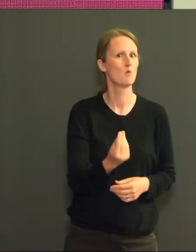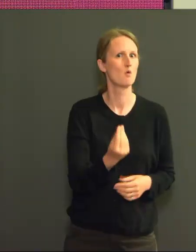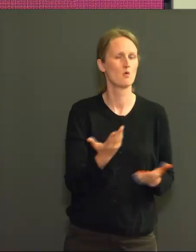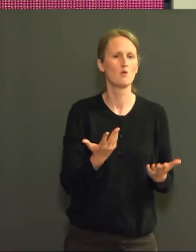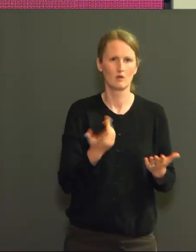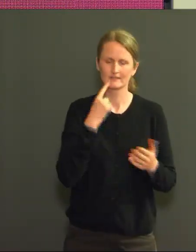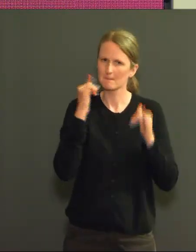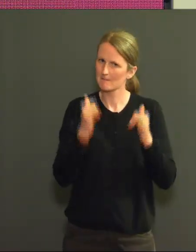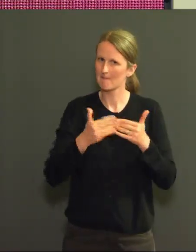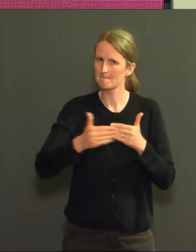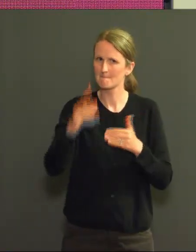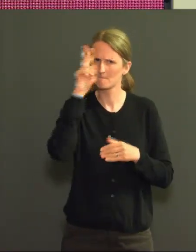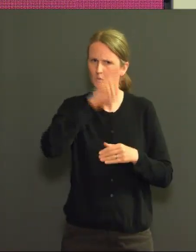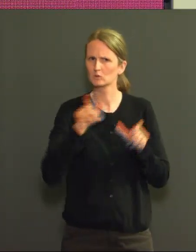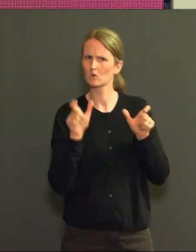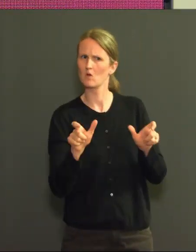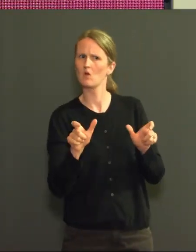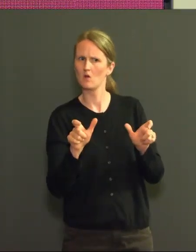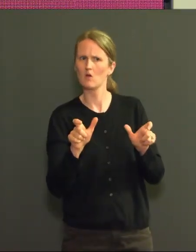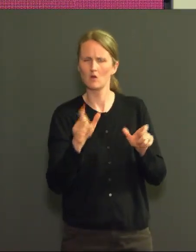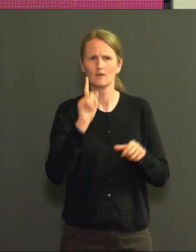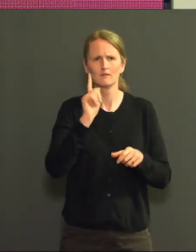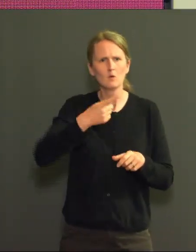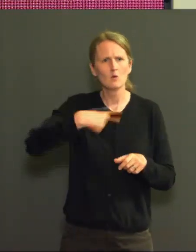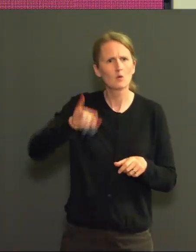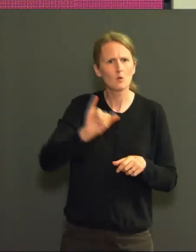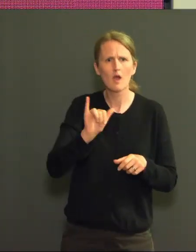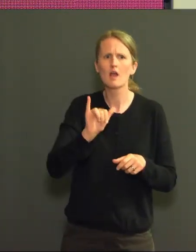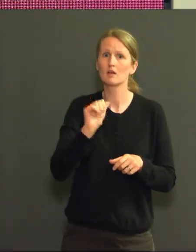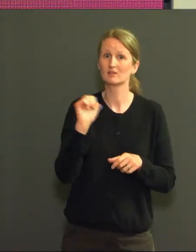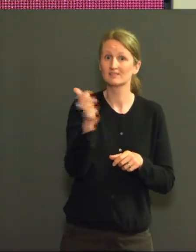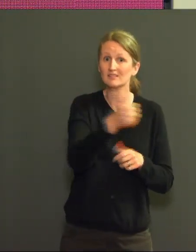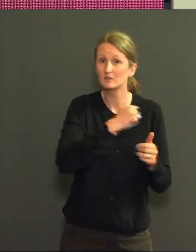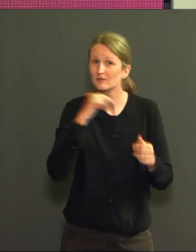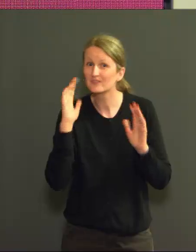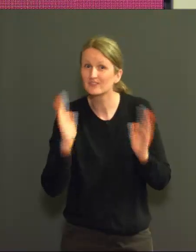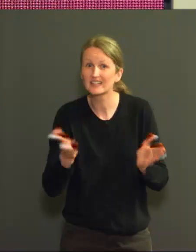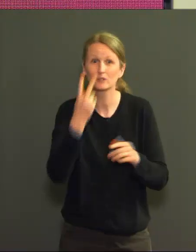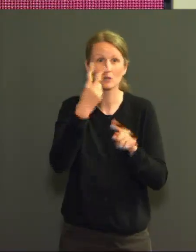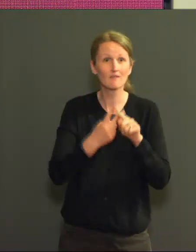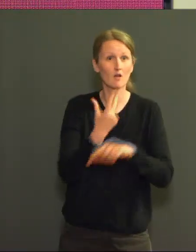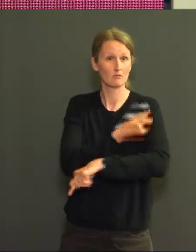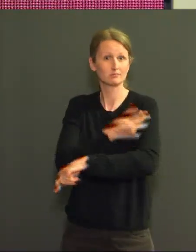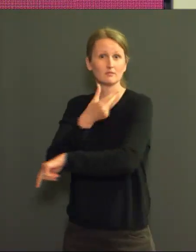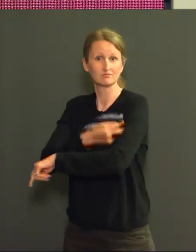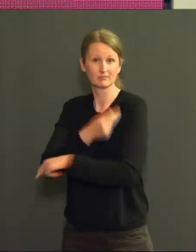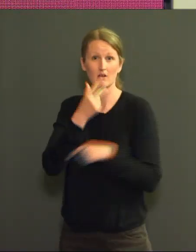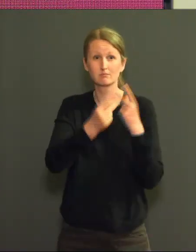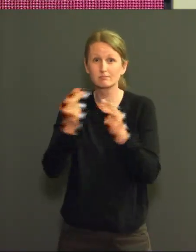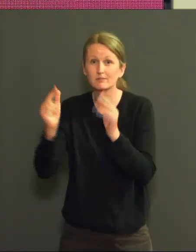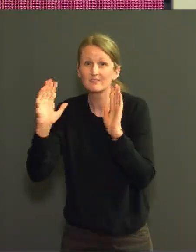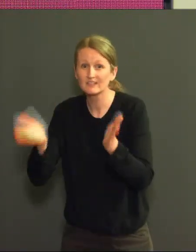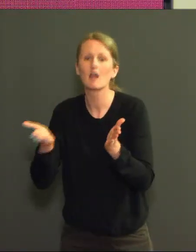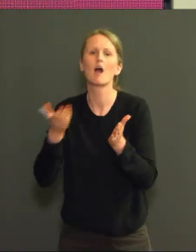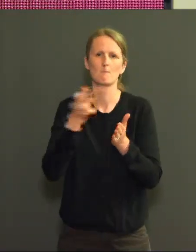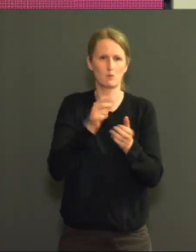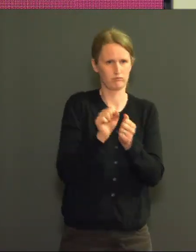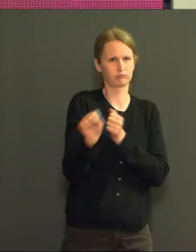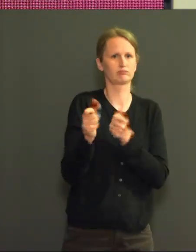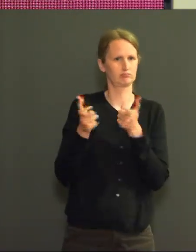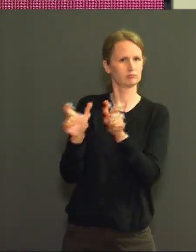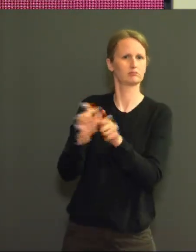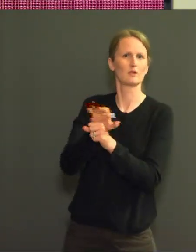schéma complet de vaccination, la plupart du temps donc 2 injections, sont importants. Et on en a encore parlé il y a quelques jours, particulièrement pour certains